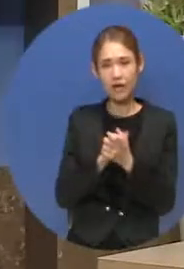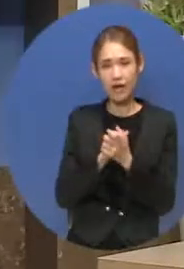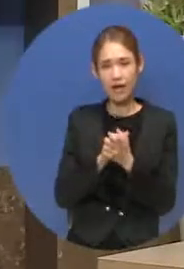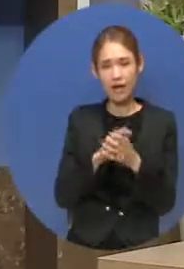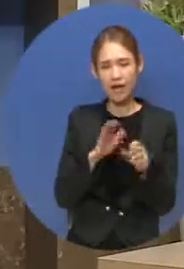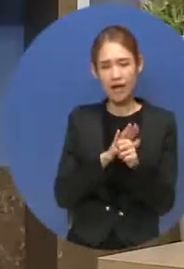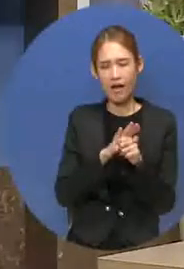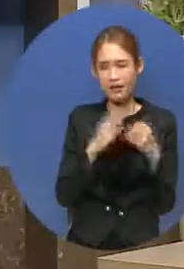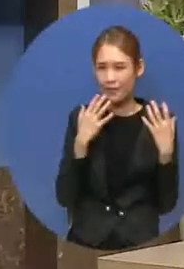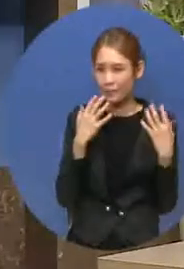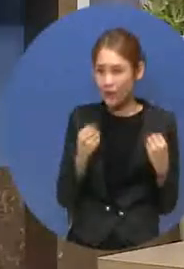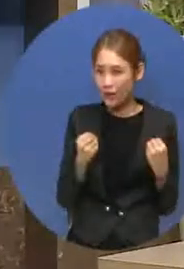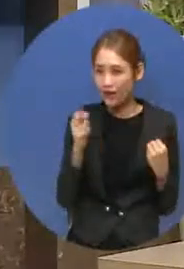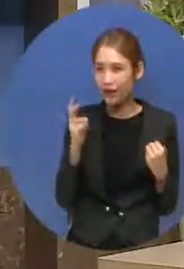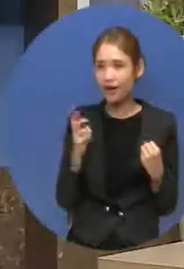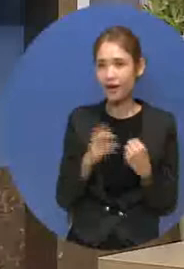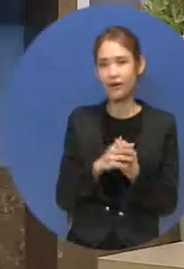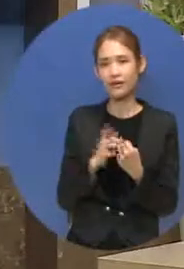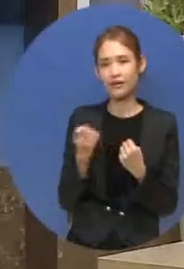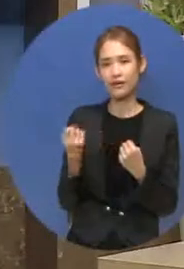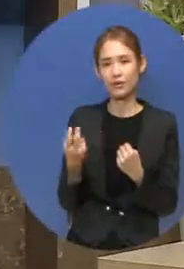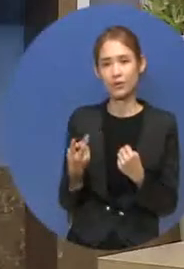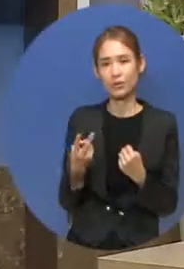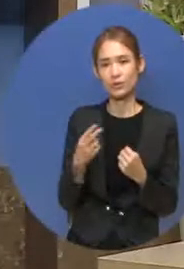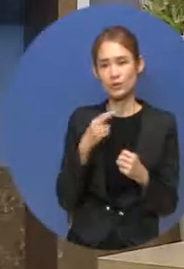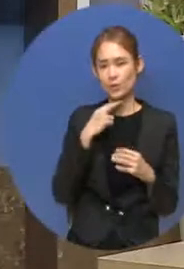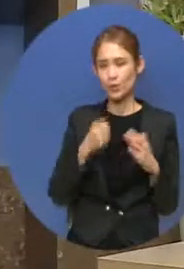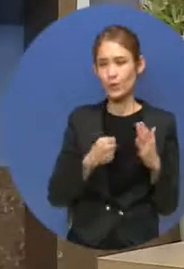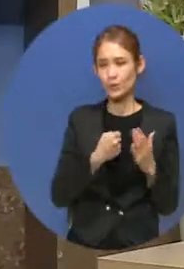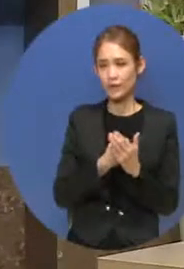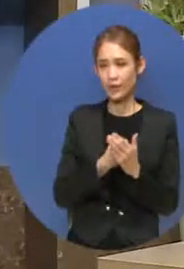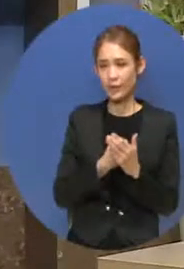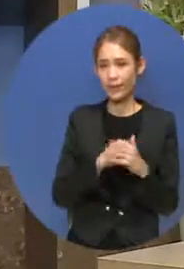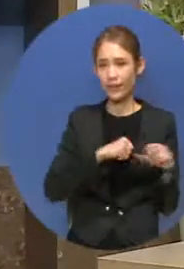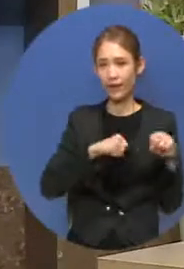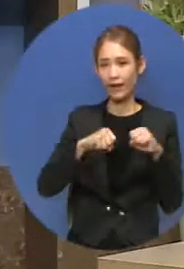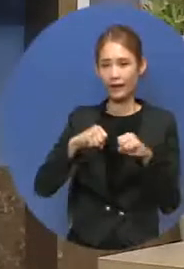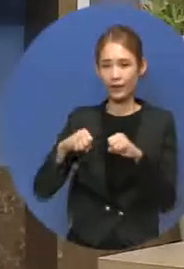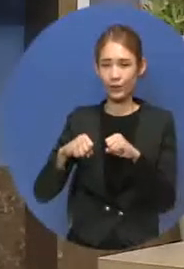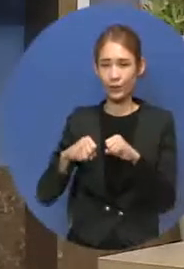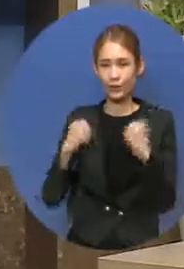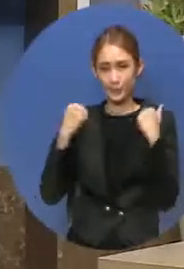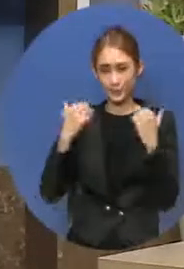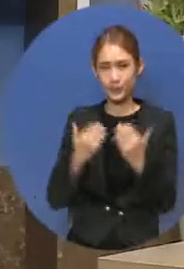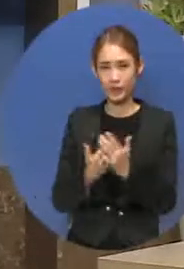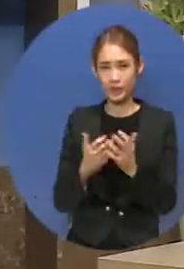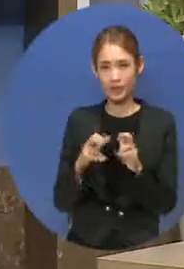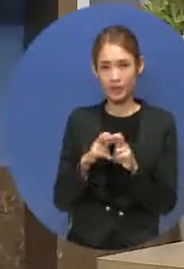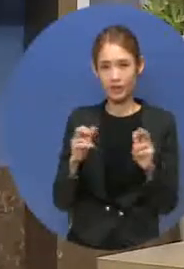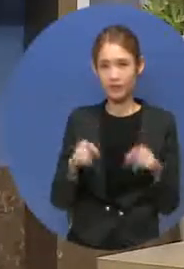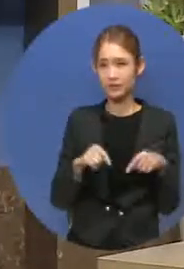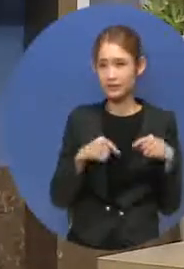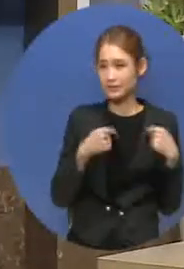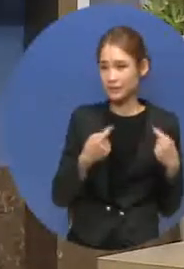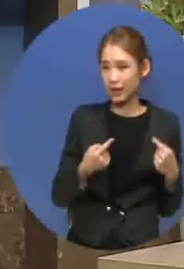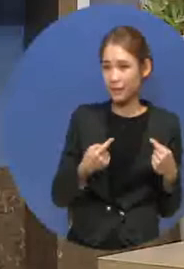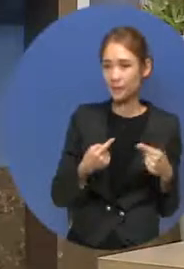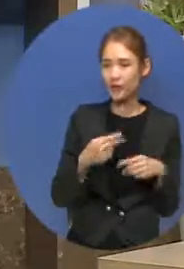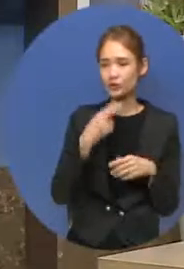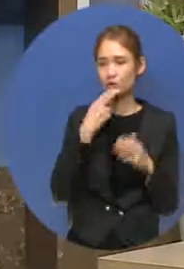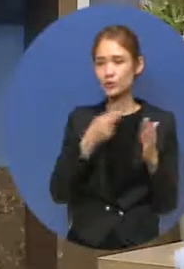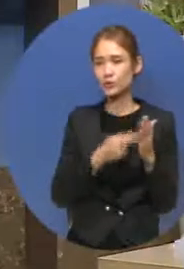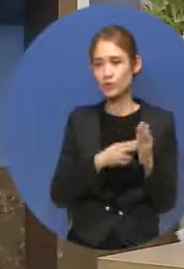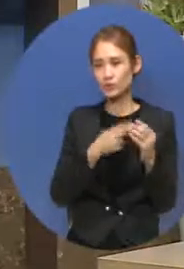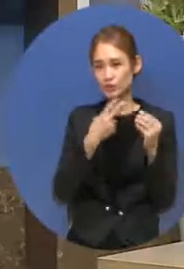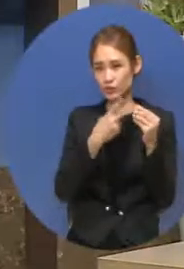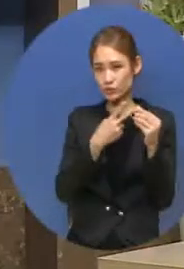또 느껴지는데 이뿐만 아니라 도전적인 행동을 지닌 발달장애인이 참여하는 챌린지 2라는 프로그램도